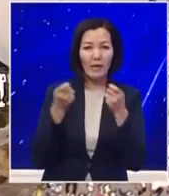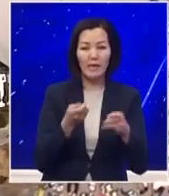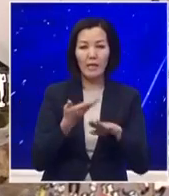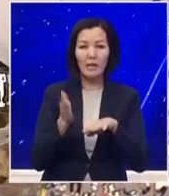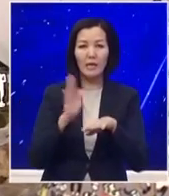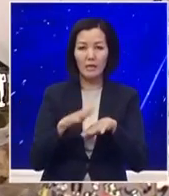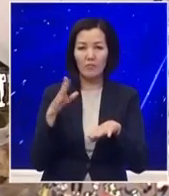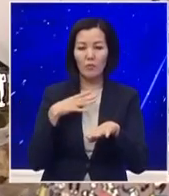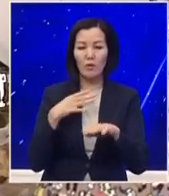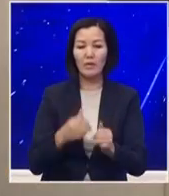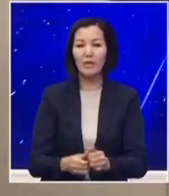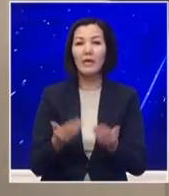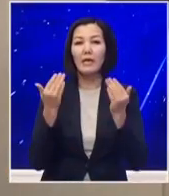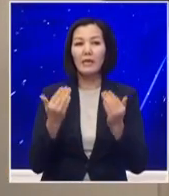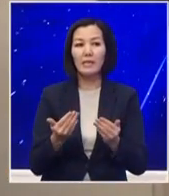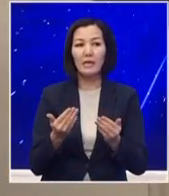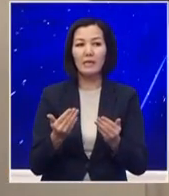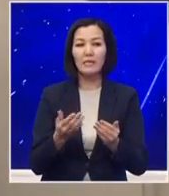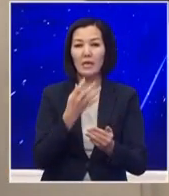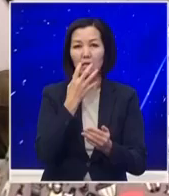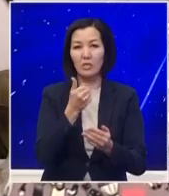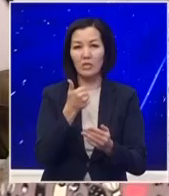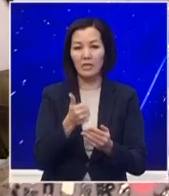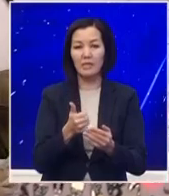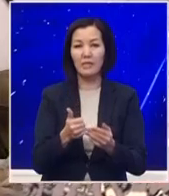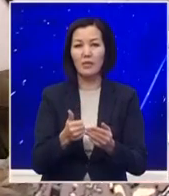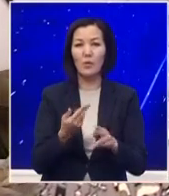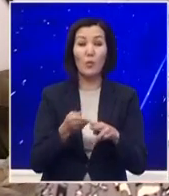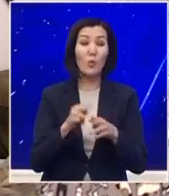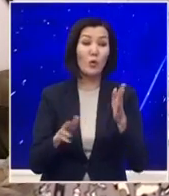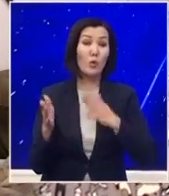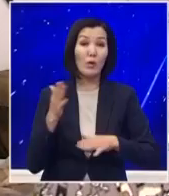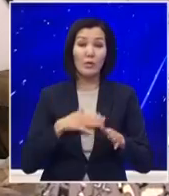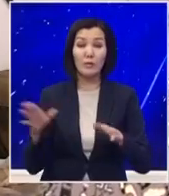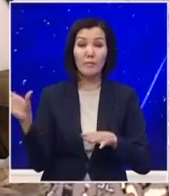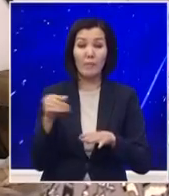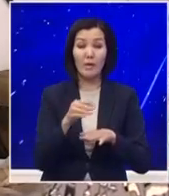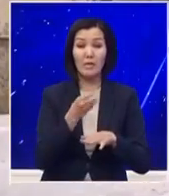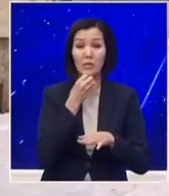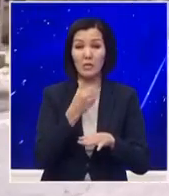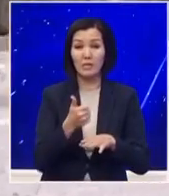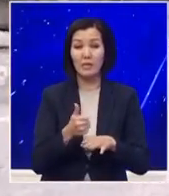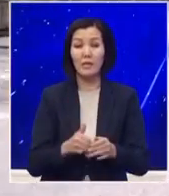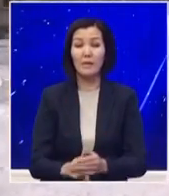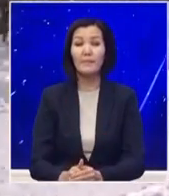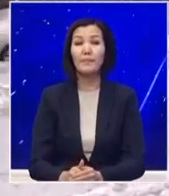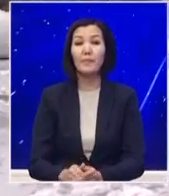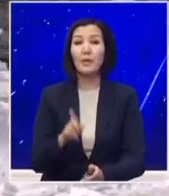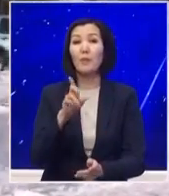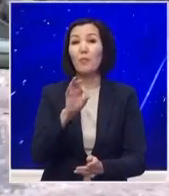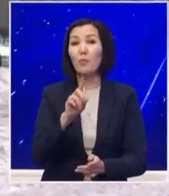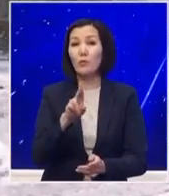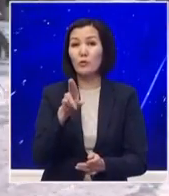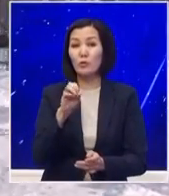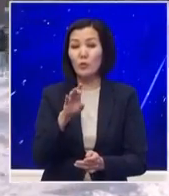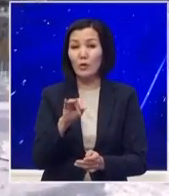қиын болған жағдай болған. Ені қазір рахат. Өте қуаныштымыз, бүкіл халық қуанышты. Бозторғаймен Мелиатор